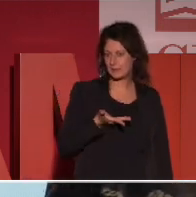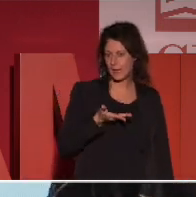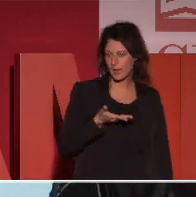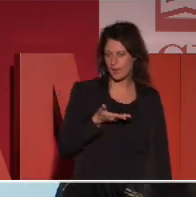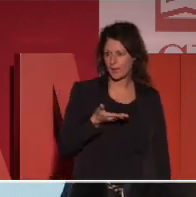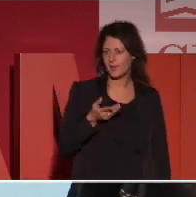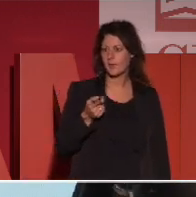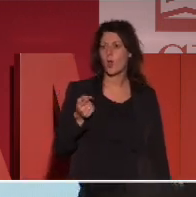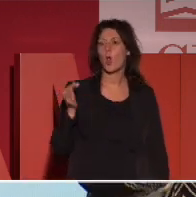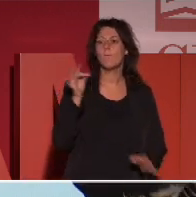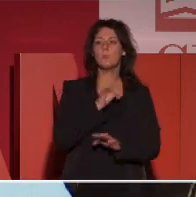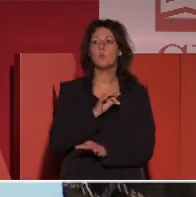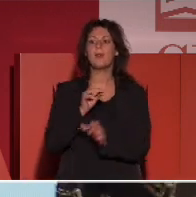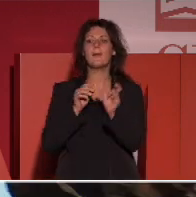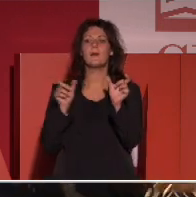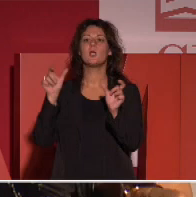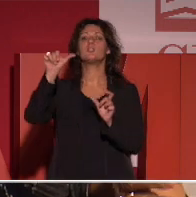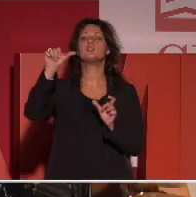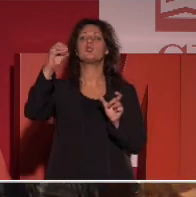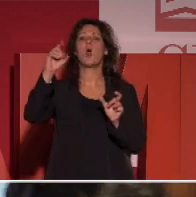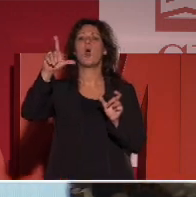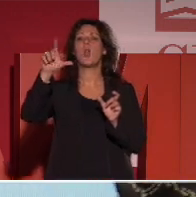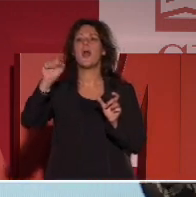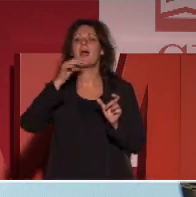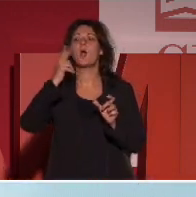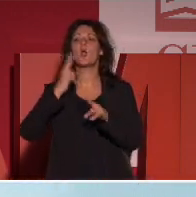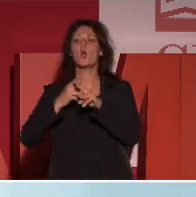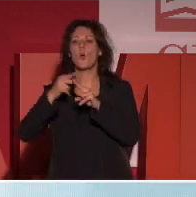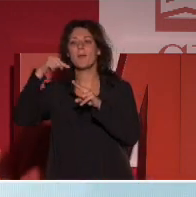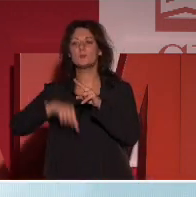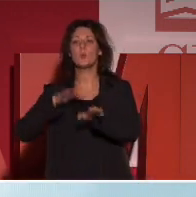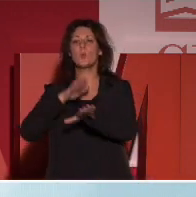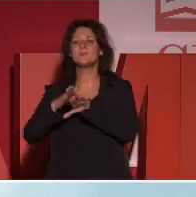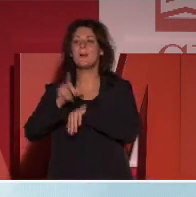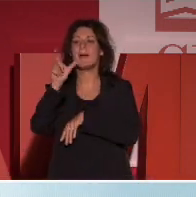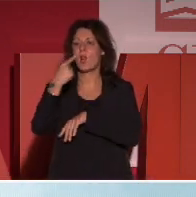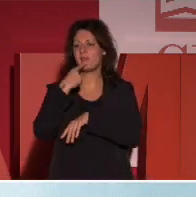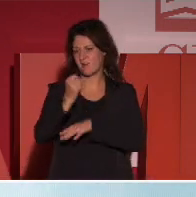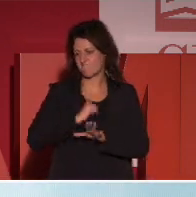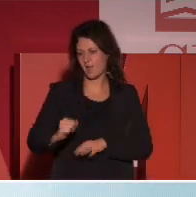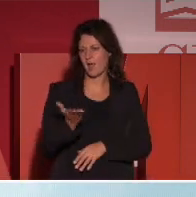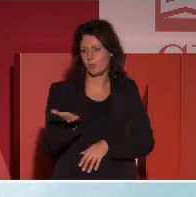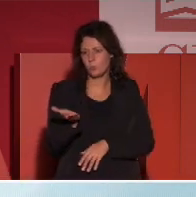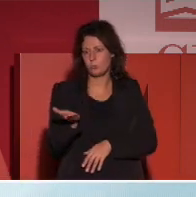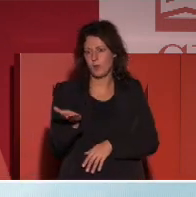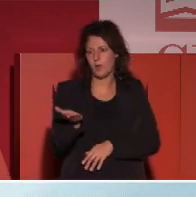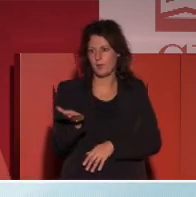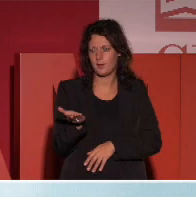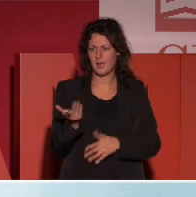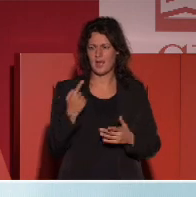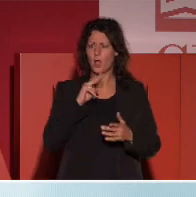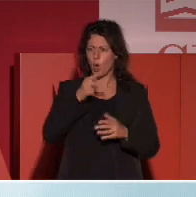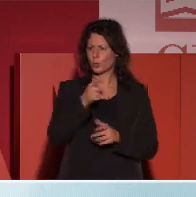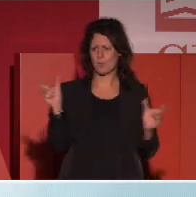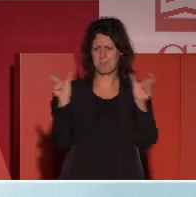pronunciano sola peggio ancora perché da roma in giù è una fregatura quindi invece ho molto apprezzato la passione con cui